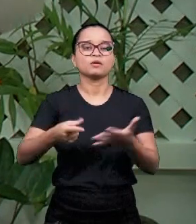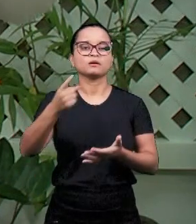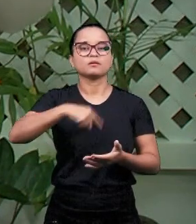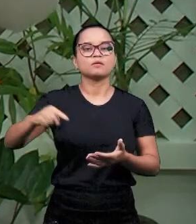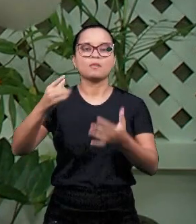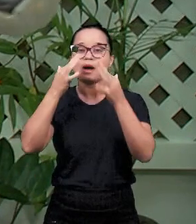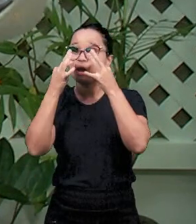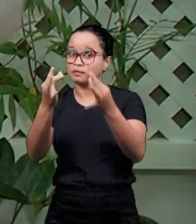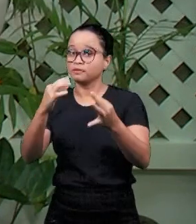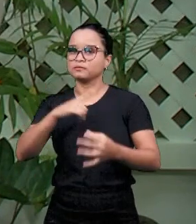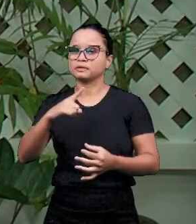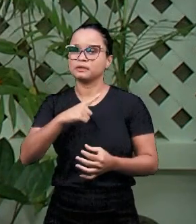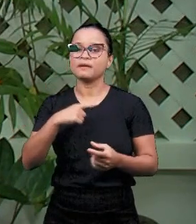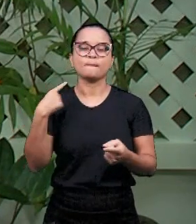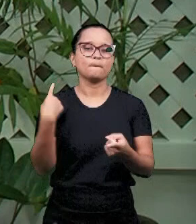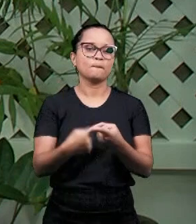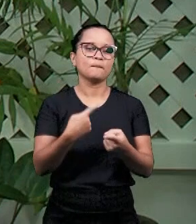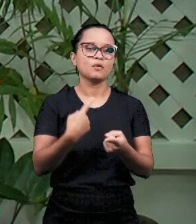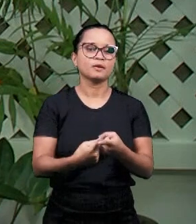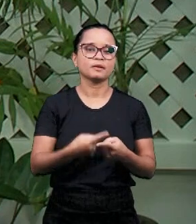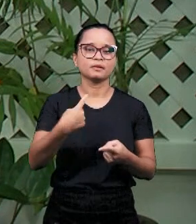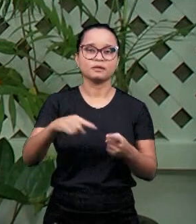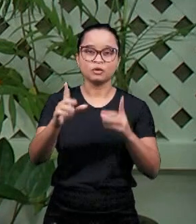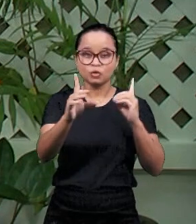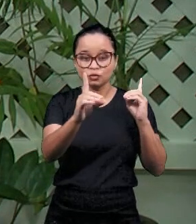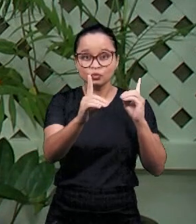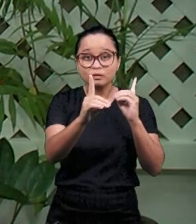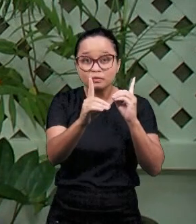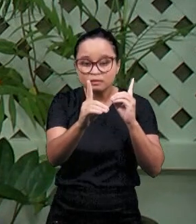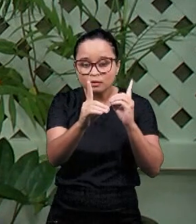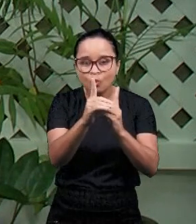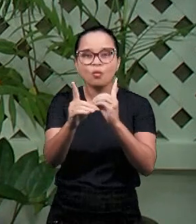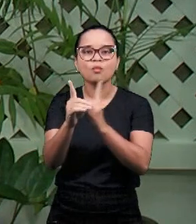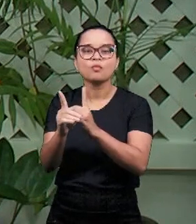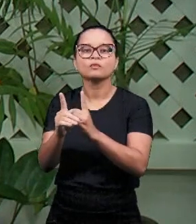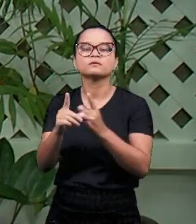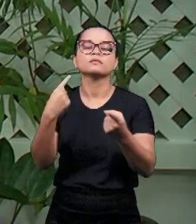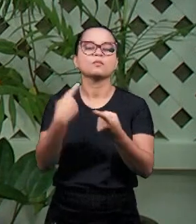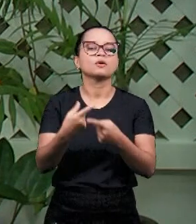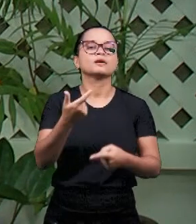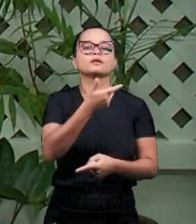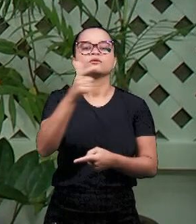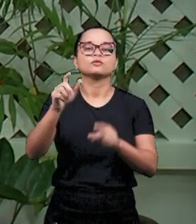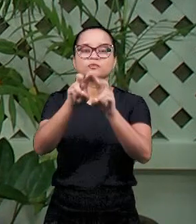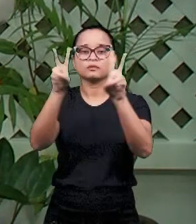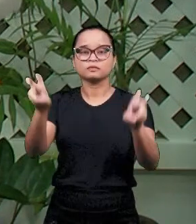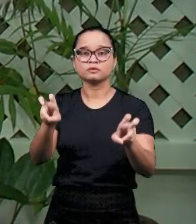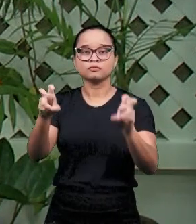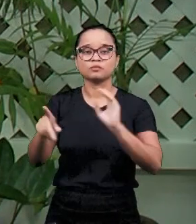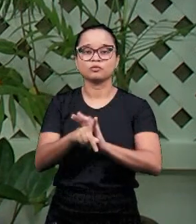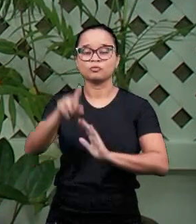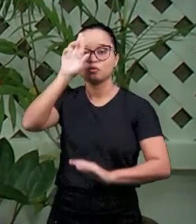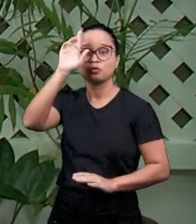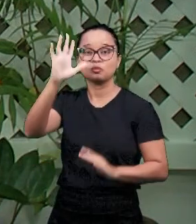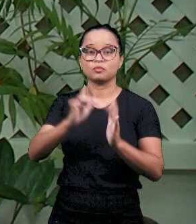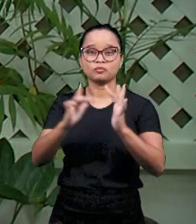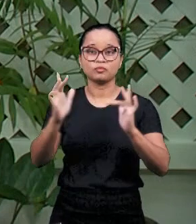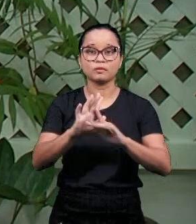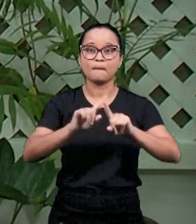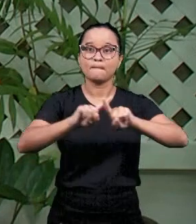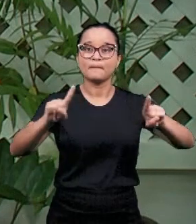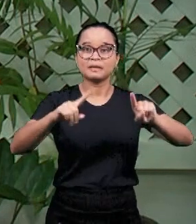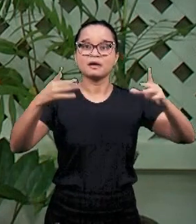observer dans ces rencontres, parce qu'après on va passer à d'autres sujets à propos du Seigneur Jésus.